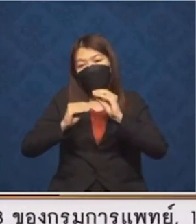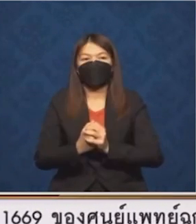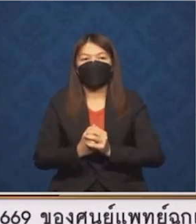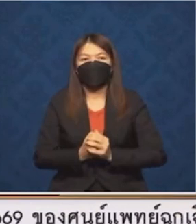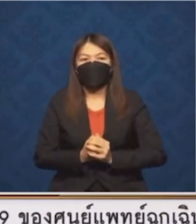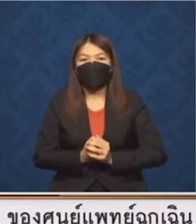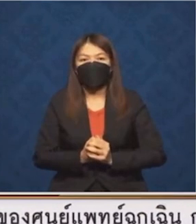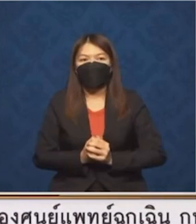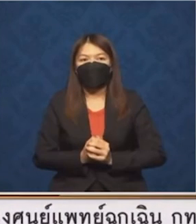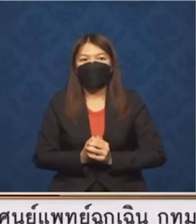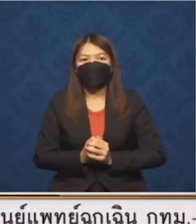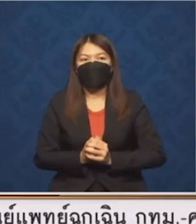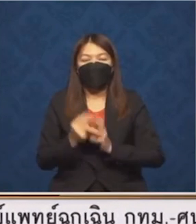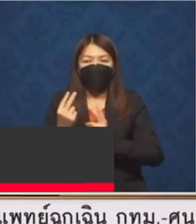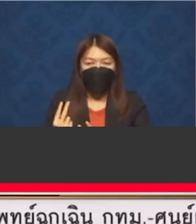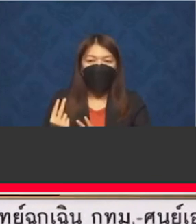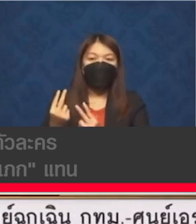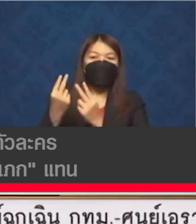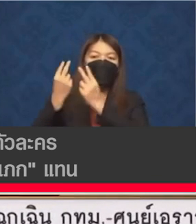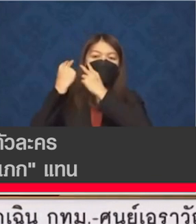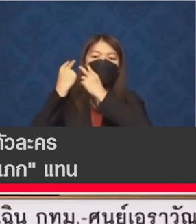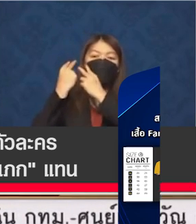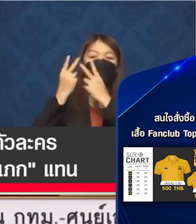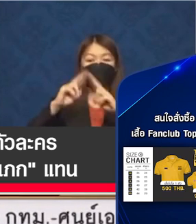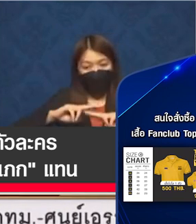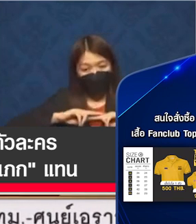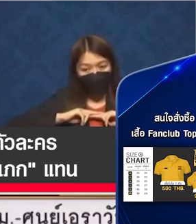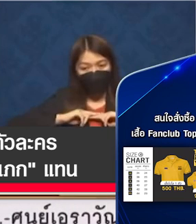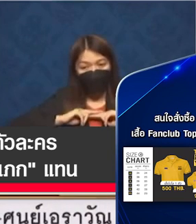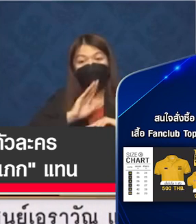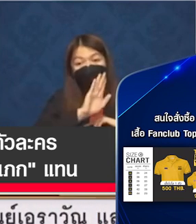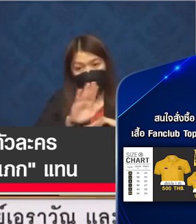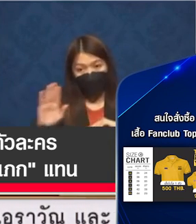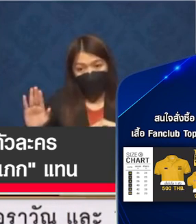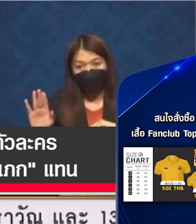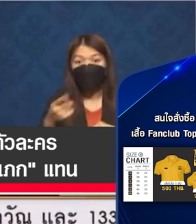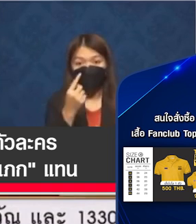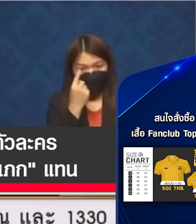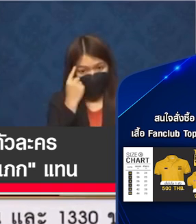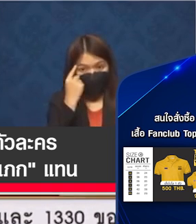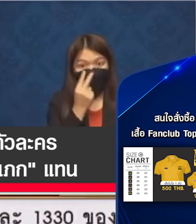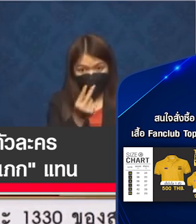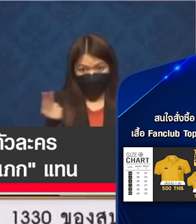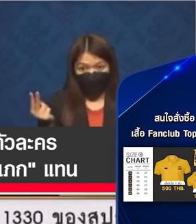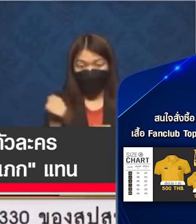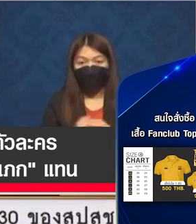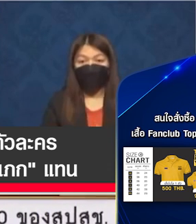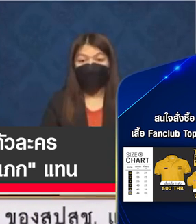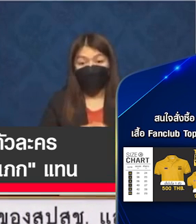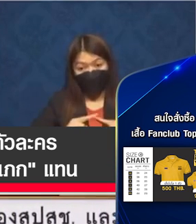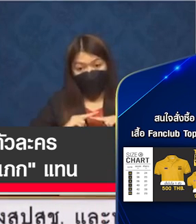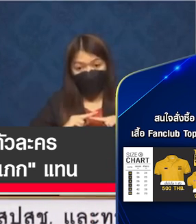ครก็ขอให้ย้อนดูตัวคนเล่นละครด้วยผมก็ถูกท่านดูอยู่นั้นทุกคนก็ต้องดูตัวละ